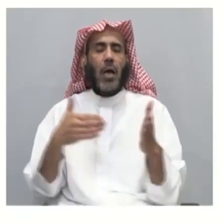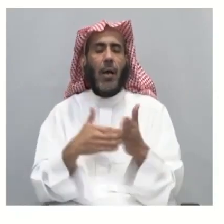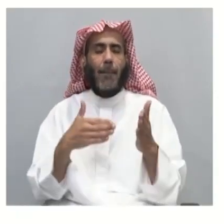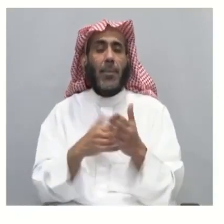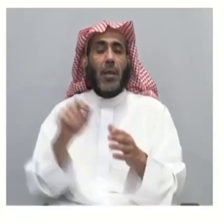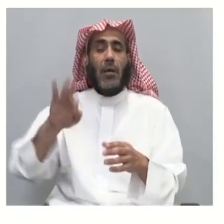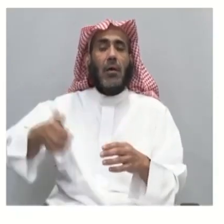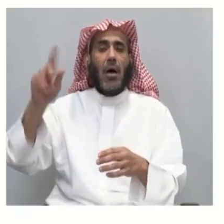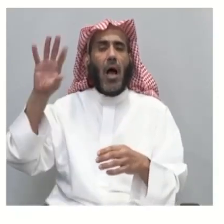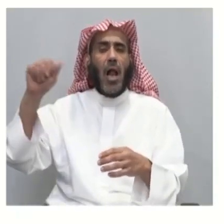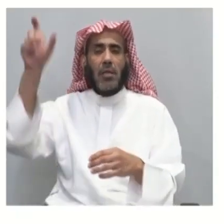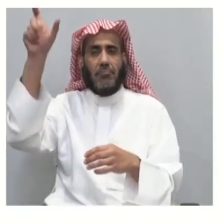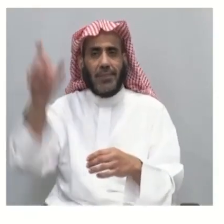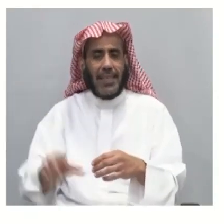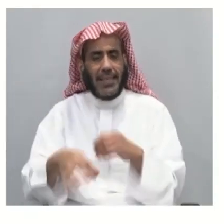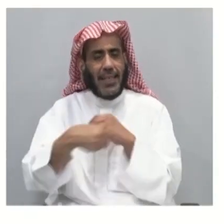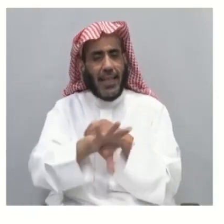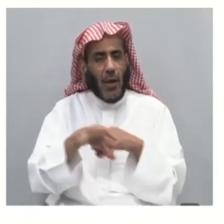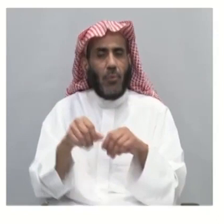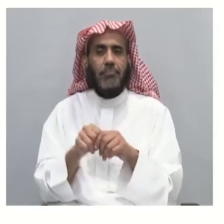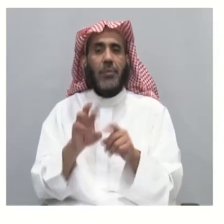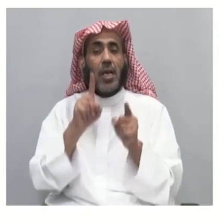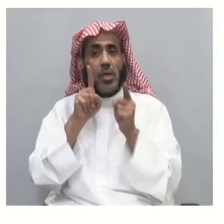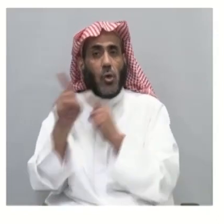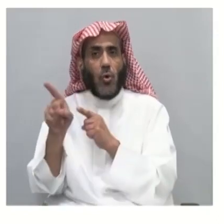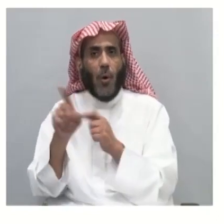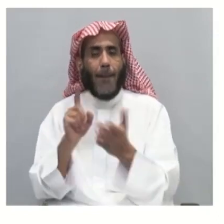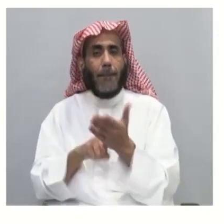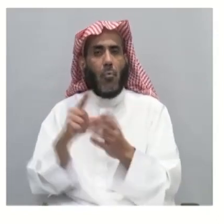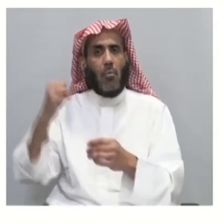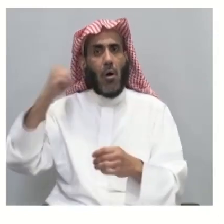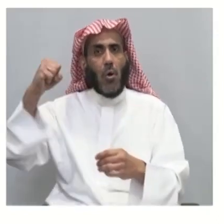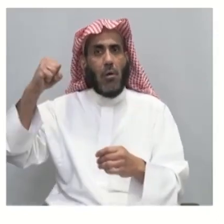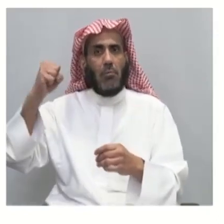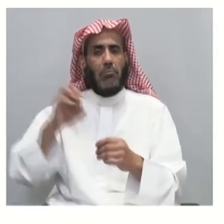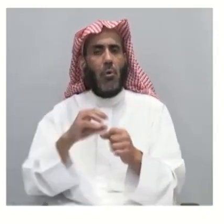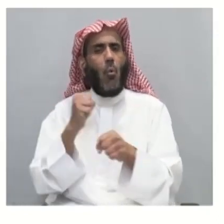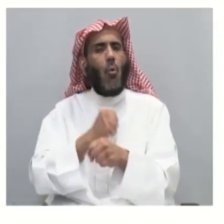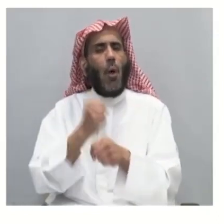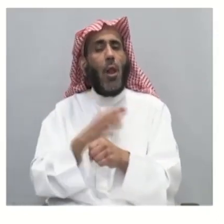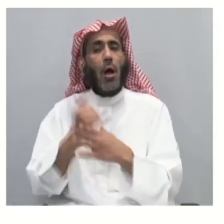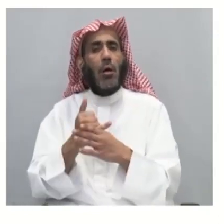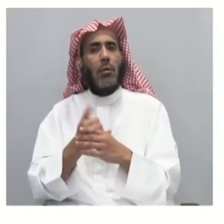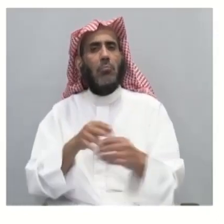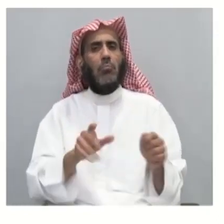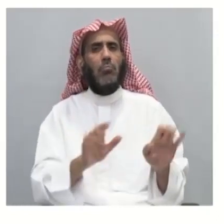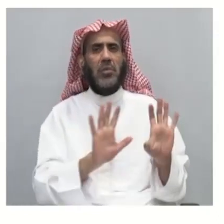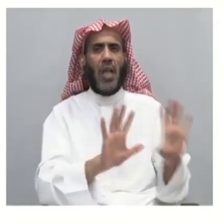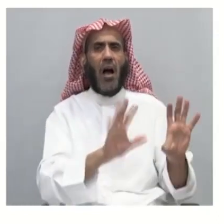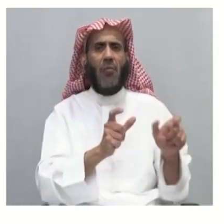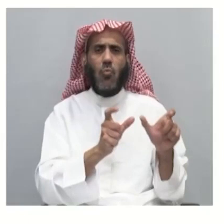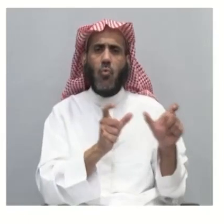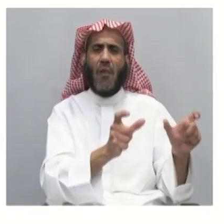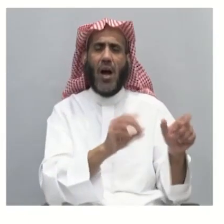عندنا خالد ايضا من الشخصيات الثانويه اشرنا هنا انه قوي دوره هنا دافع عن صالح